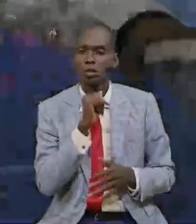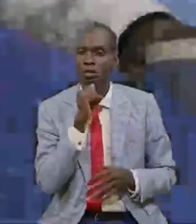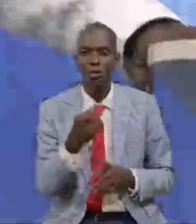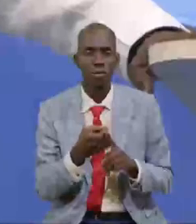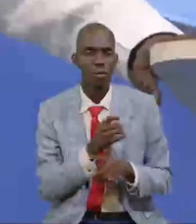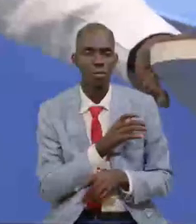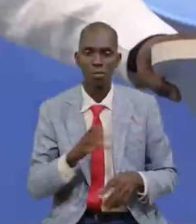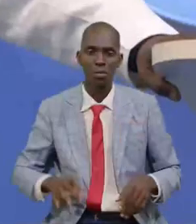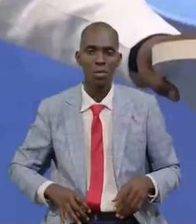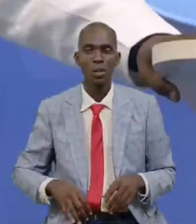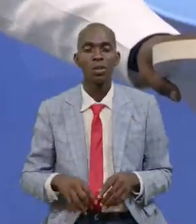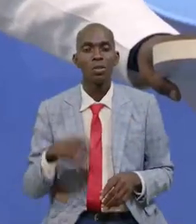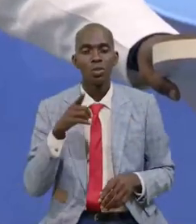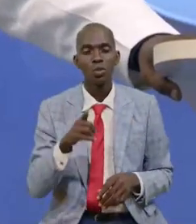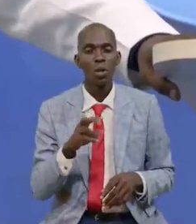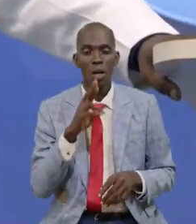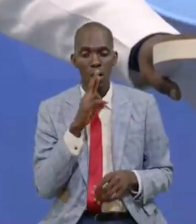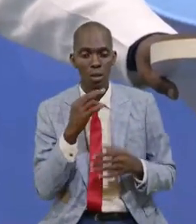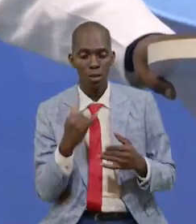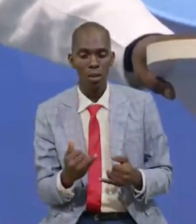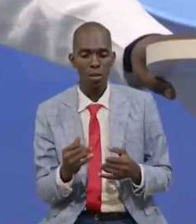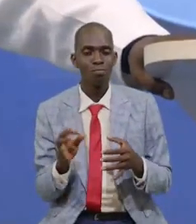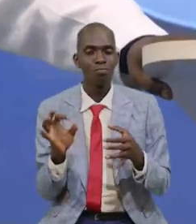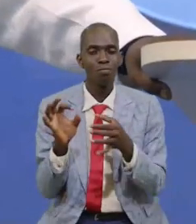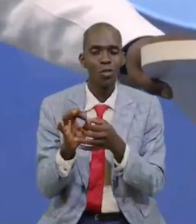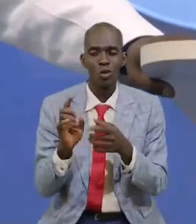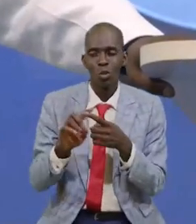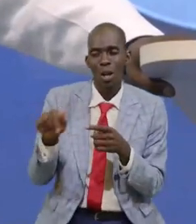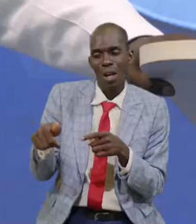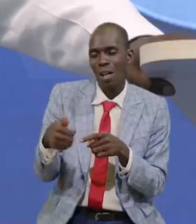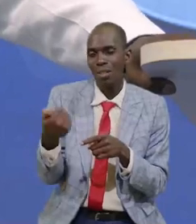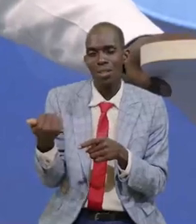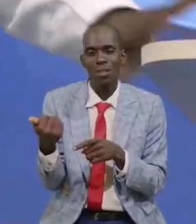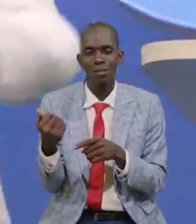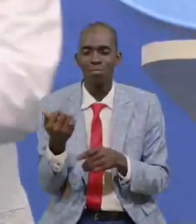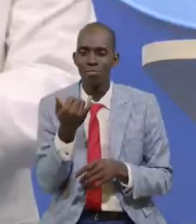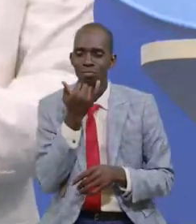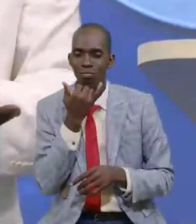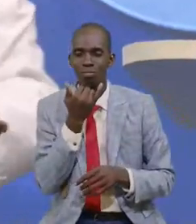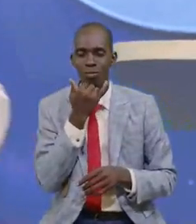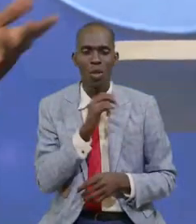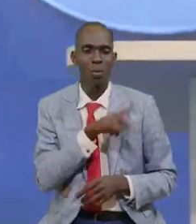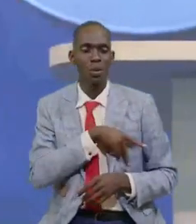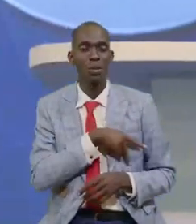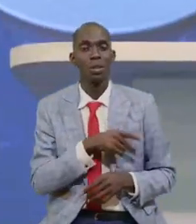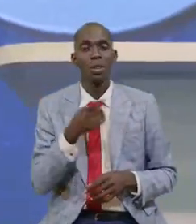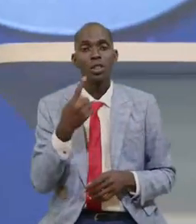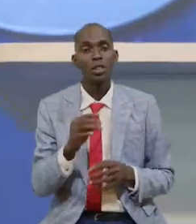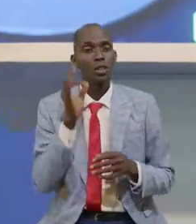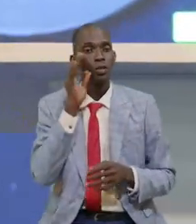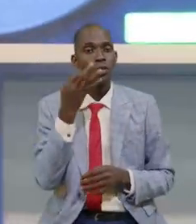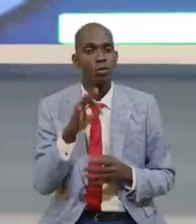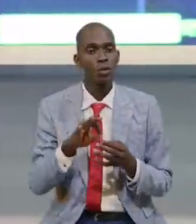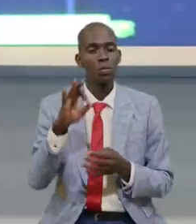Christ. Alors tu t'unis à une autre source, à une autre personnalité. Le fruit de l'esprit,